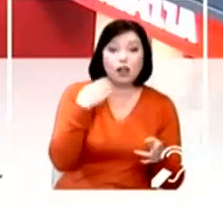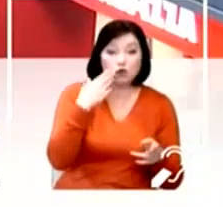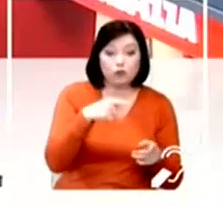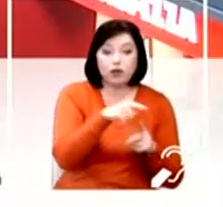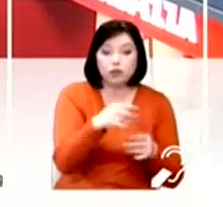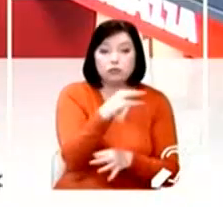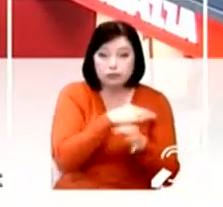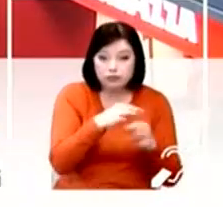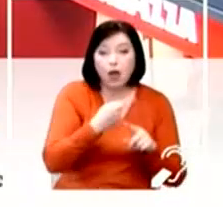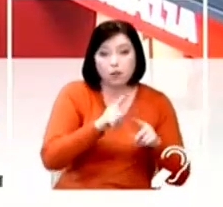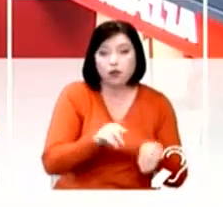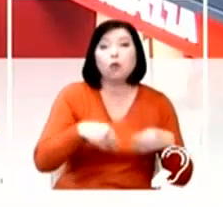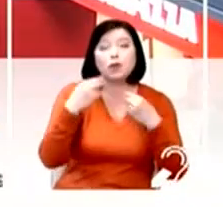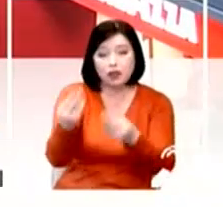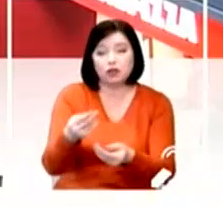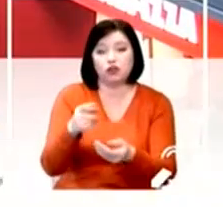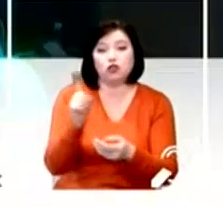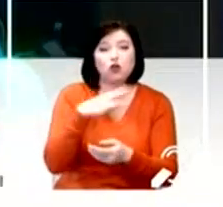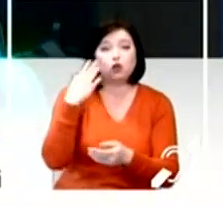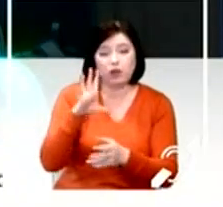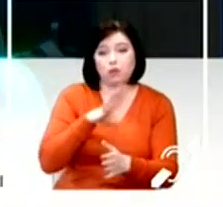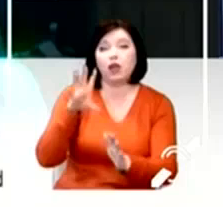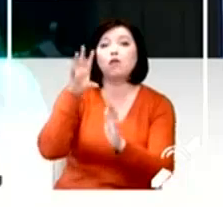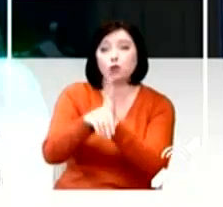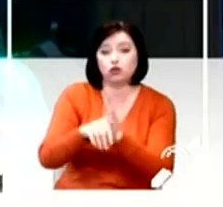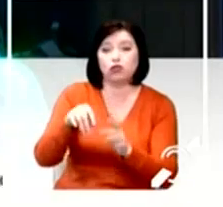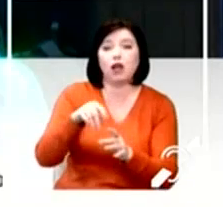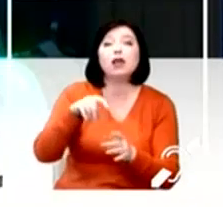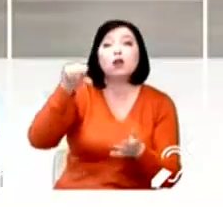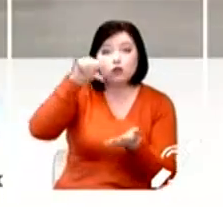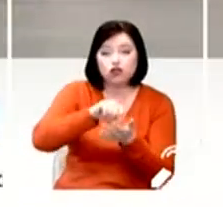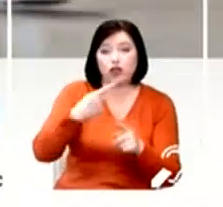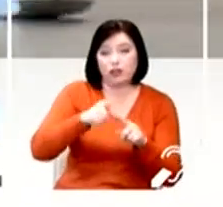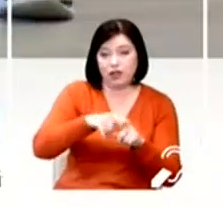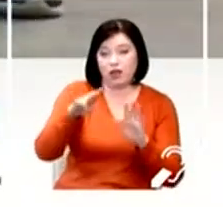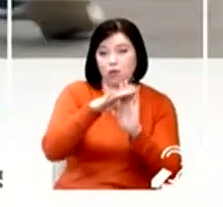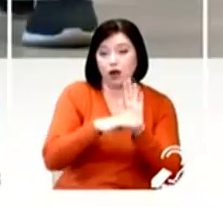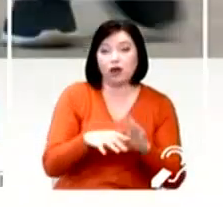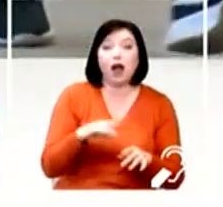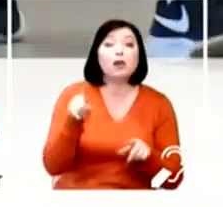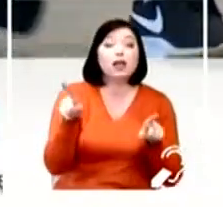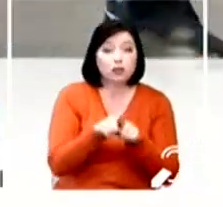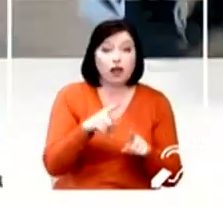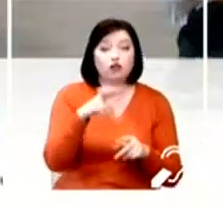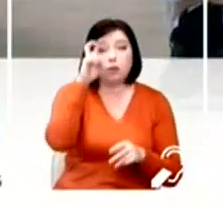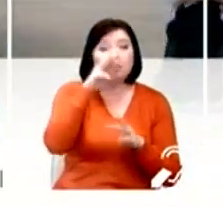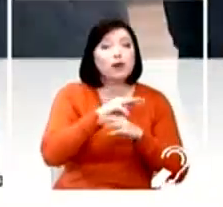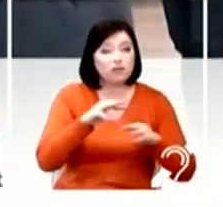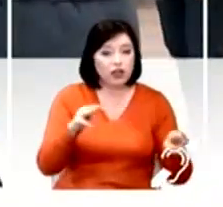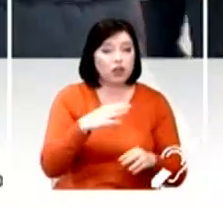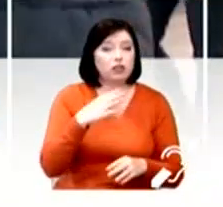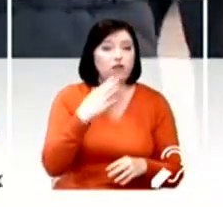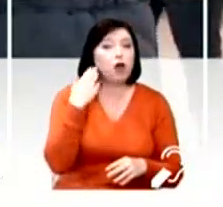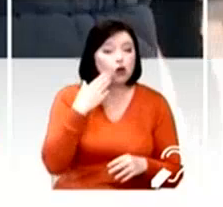marchează sprijinul senatului american pentru ca România să devină membru al acestui program. Totodată, guvernul de la București este încurajat